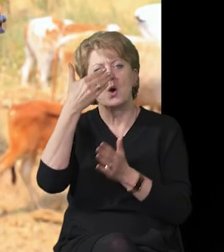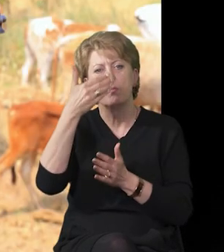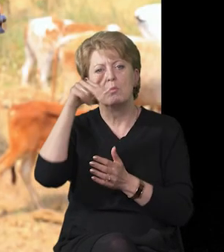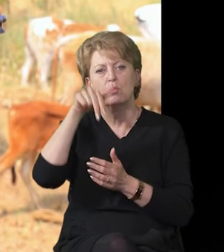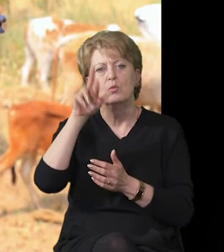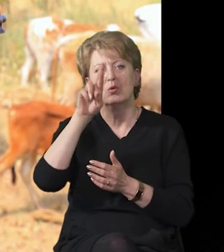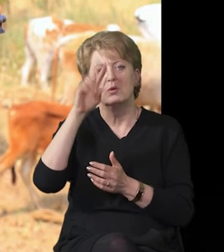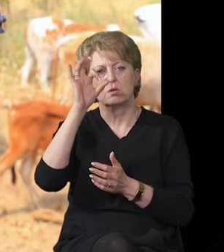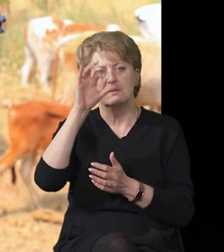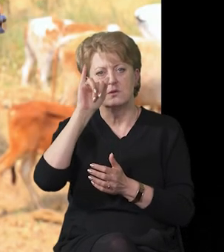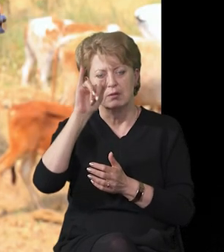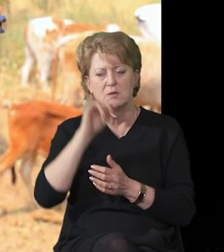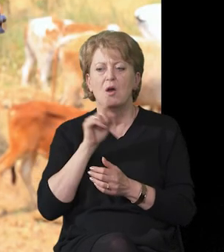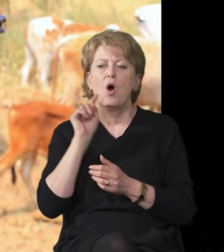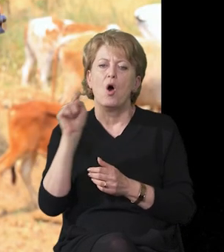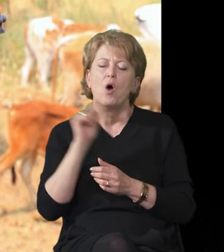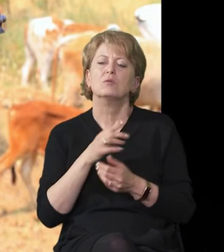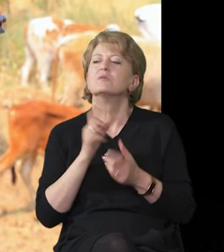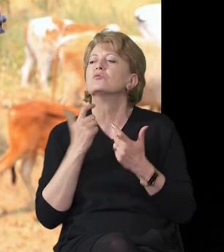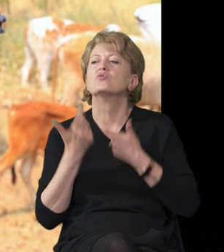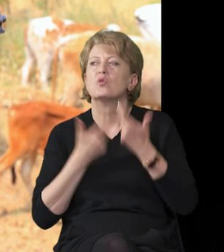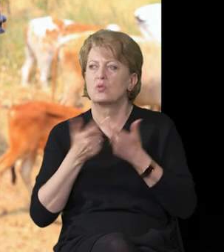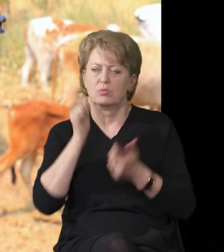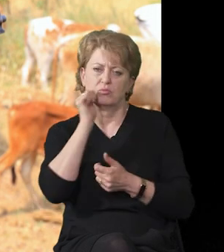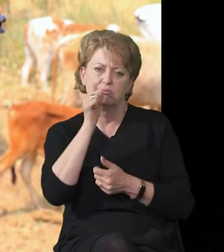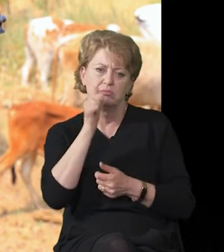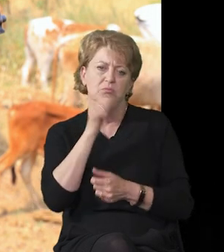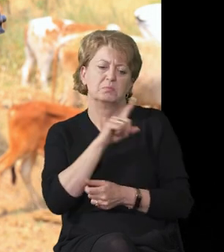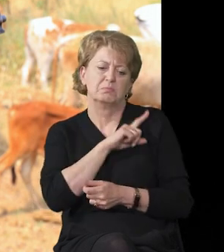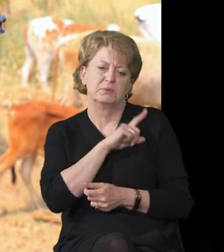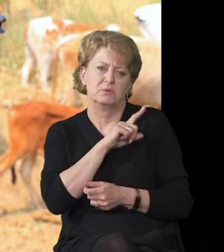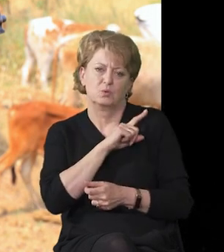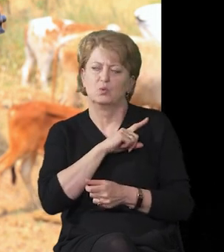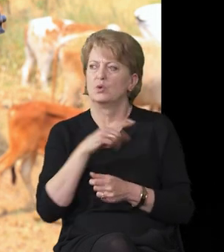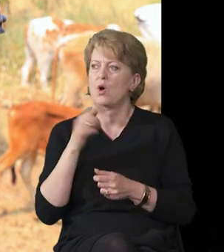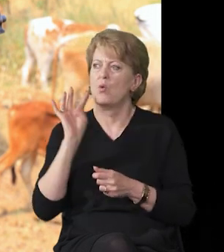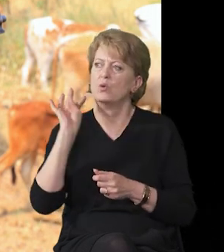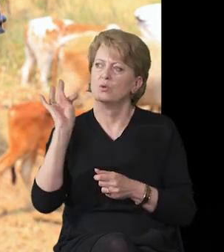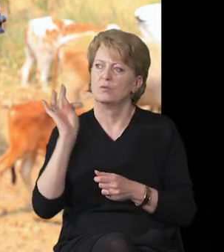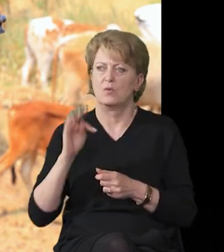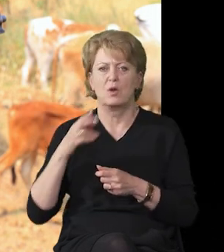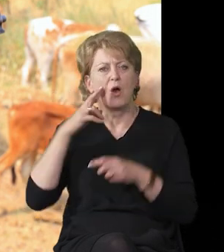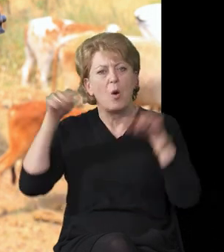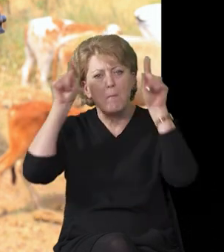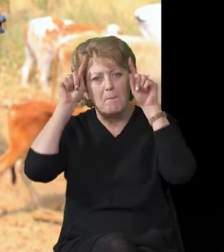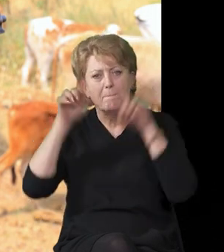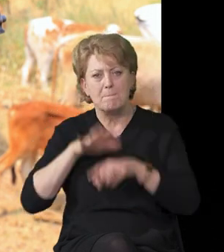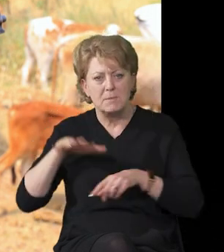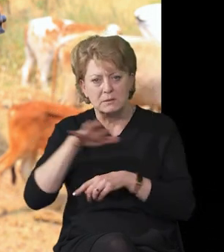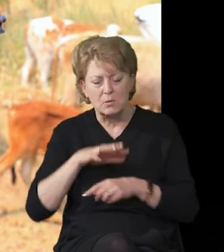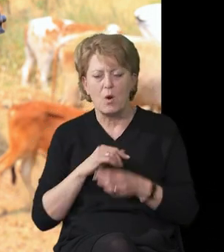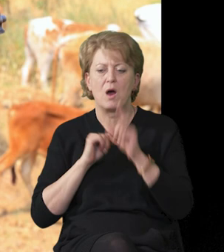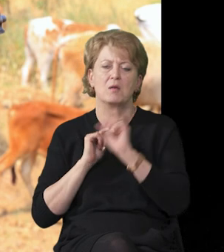oni bardzo są przywiązani do swoich stad i, tak jak wspomniałem, są straszliwymi wojownikami, zwłaszcza że posiadają bardzo dużo broni